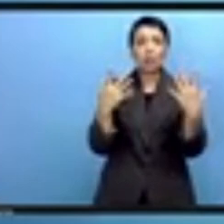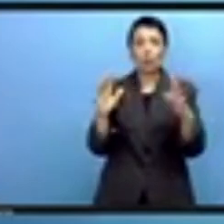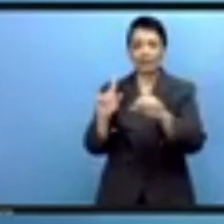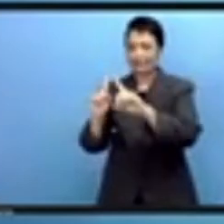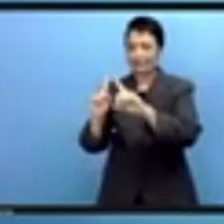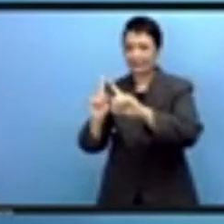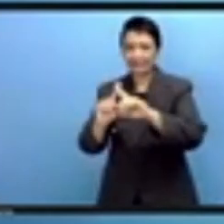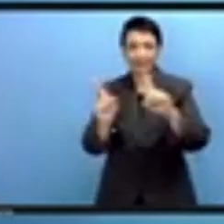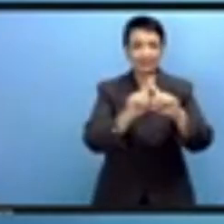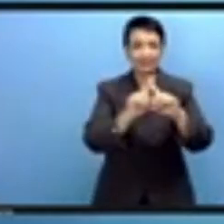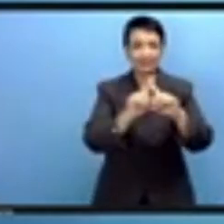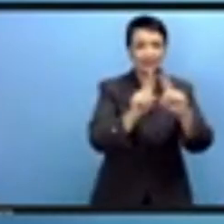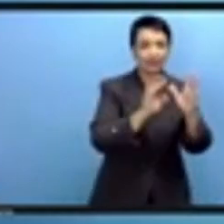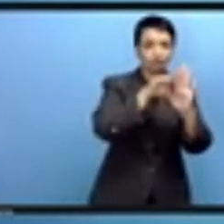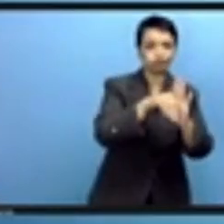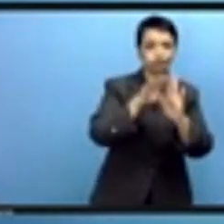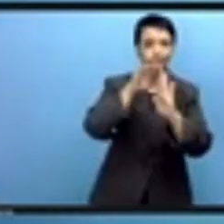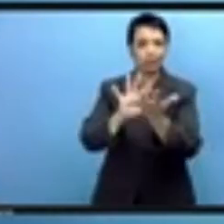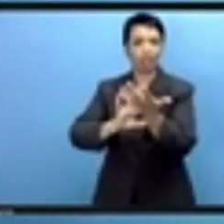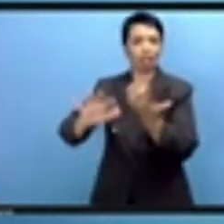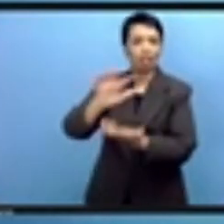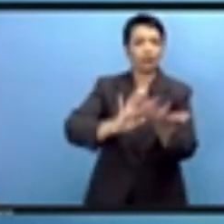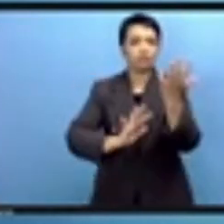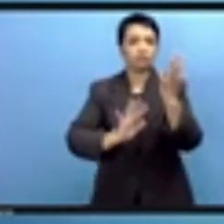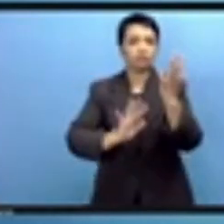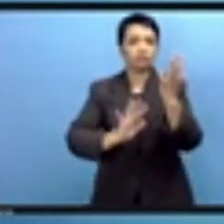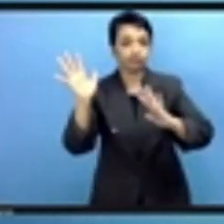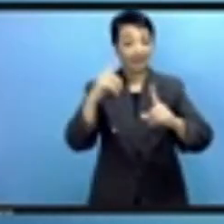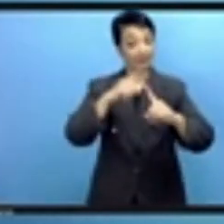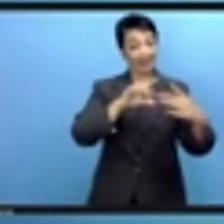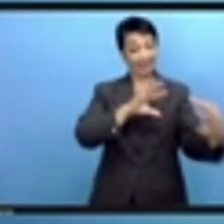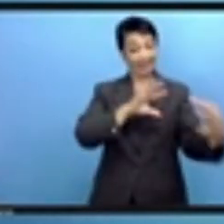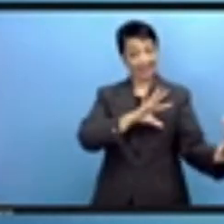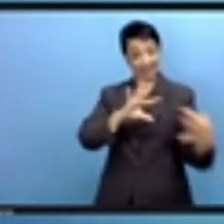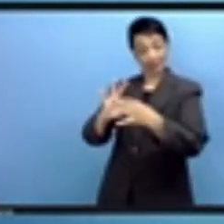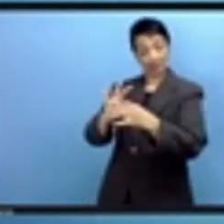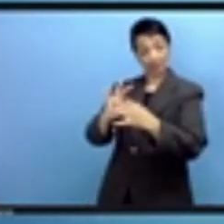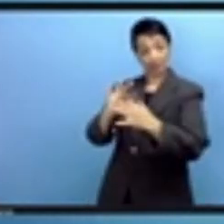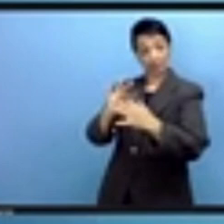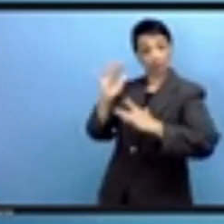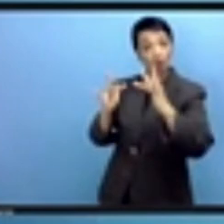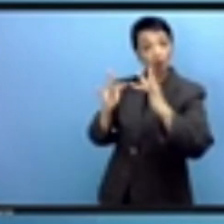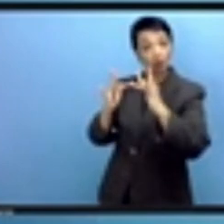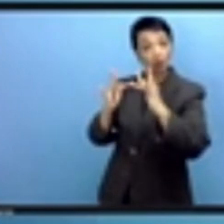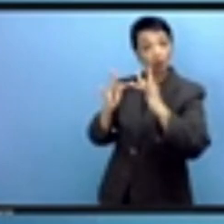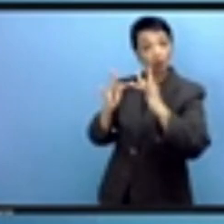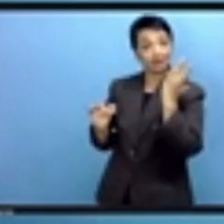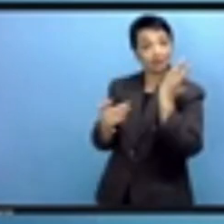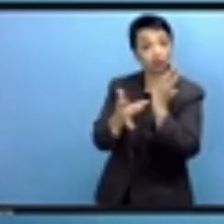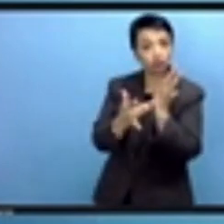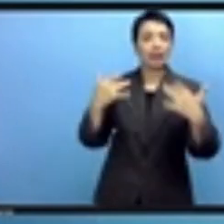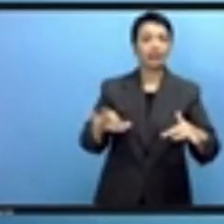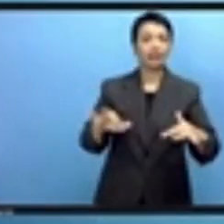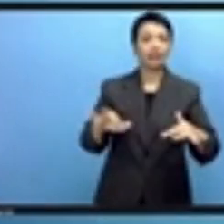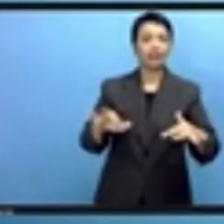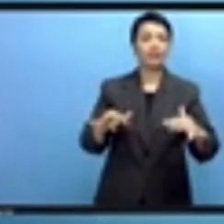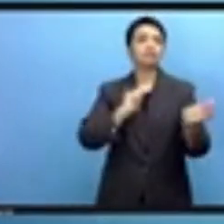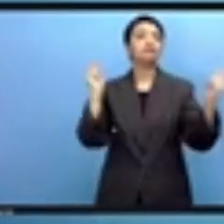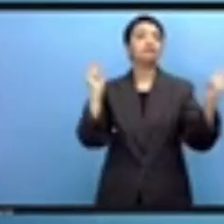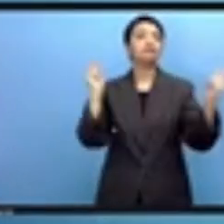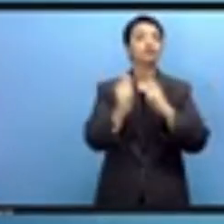还有战争、气候变化。在数字的领域呢，这些危机已经